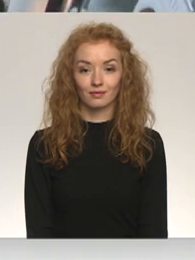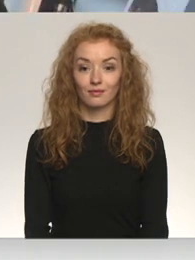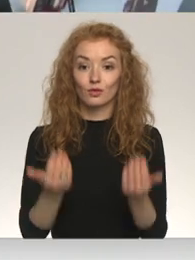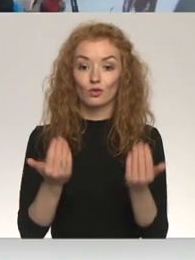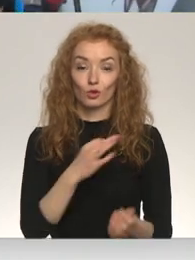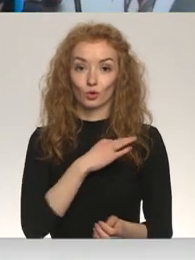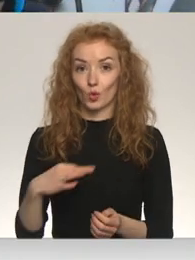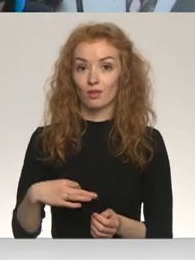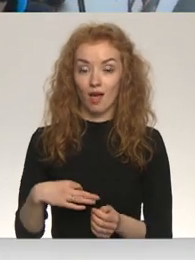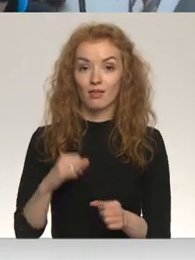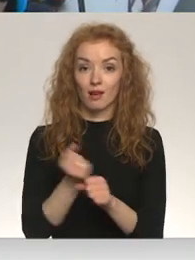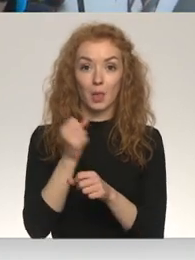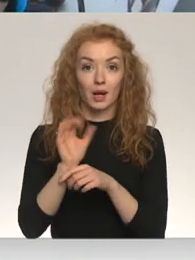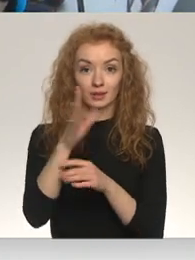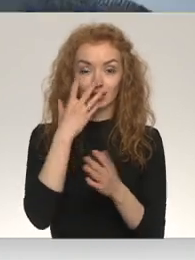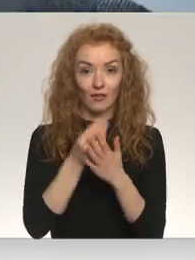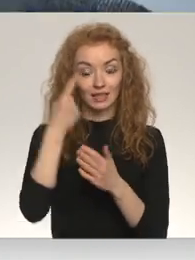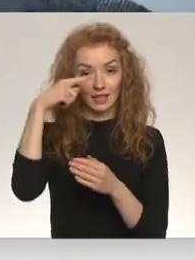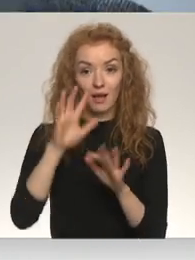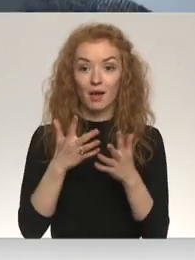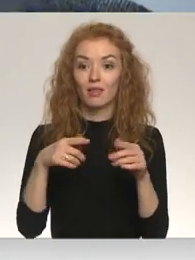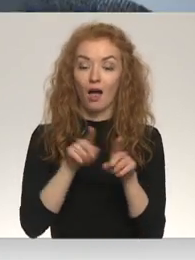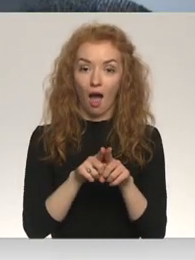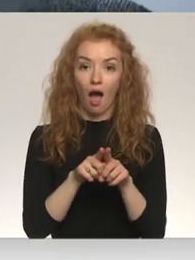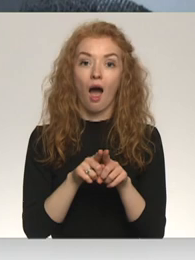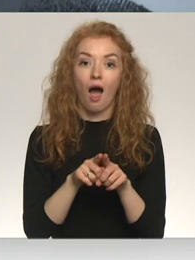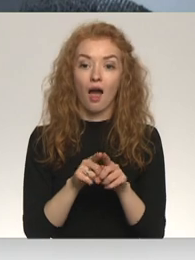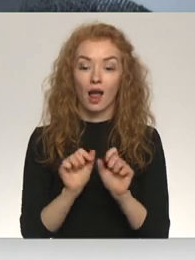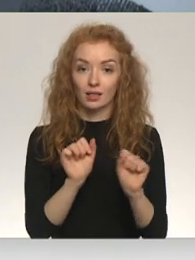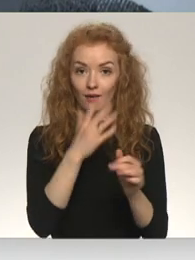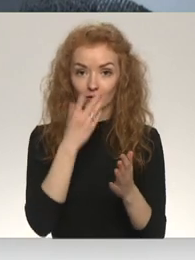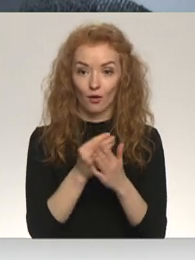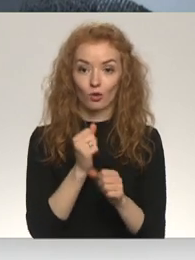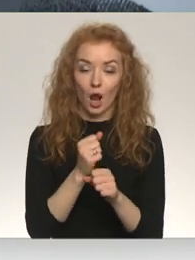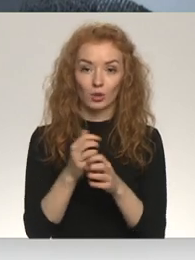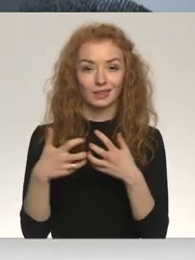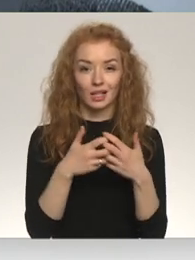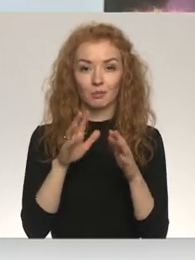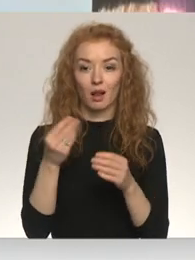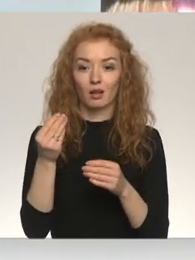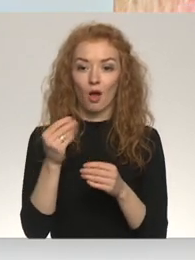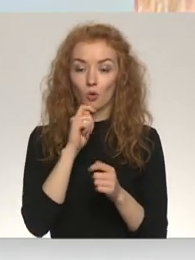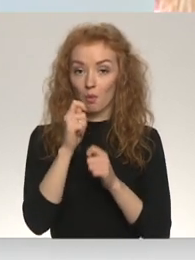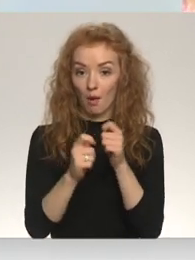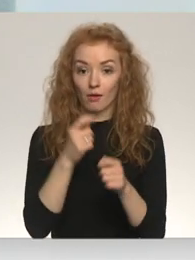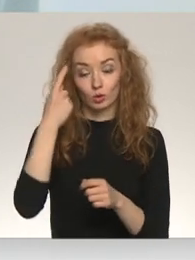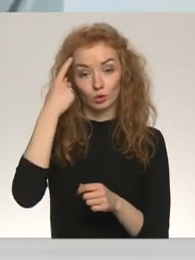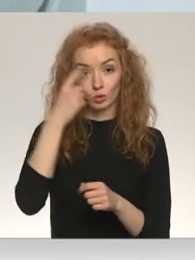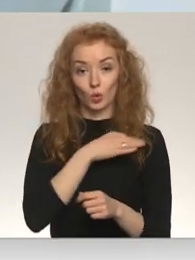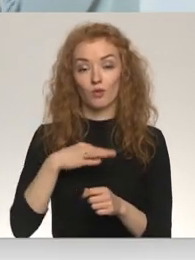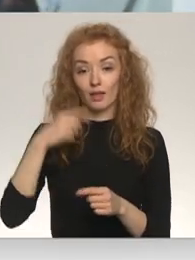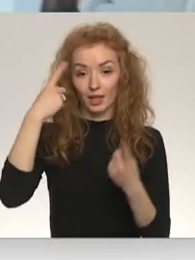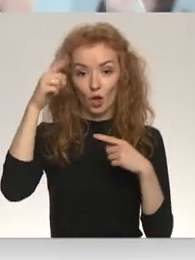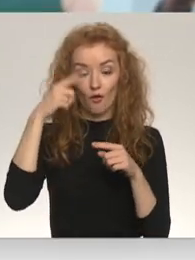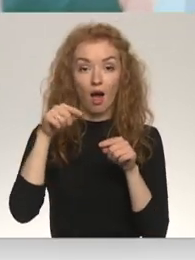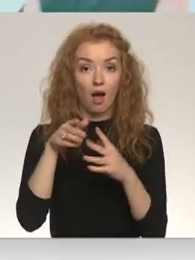Šodien studenti ne tikai prezentē savas idejas, bet aizstāvot savus darbus cīnās par naudas balvu. Studentu inovāciju vidū ir teju